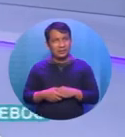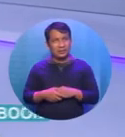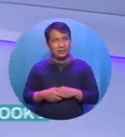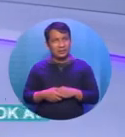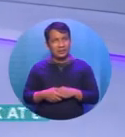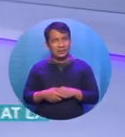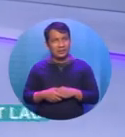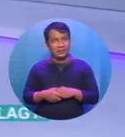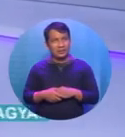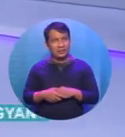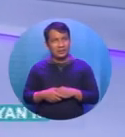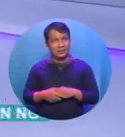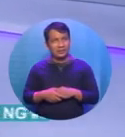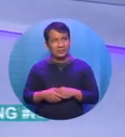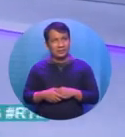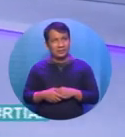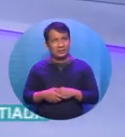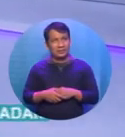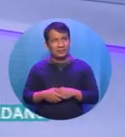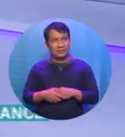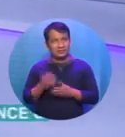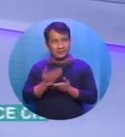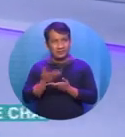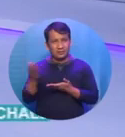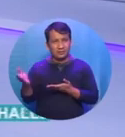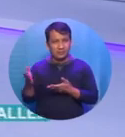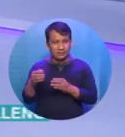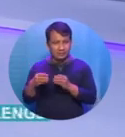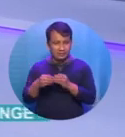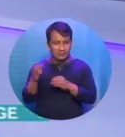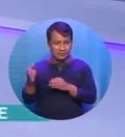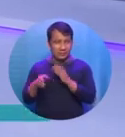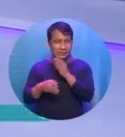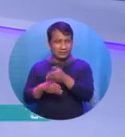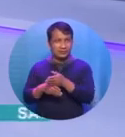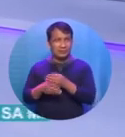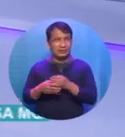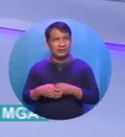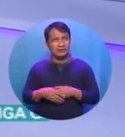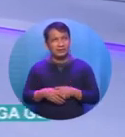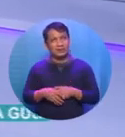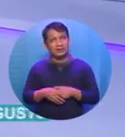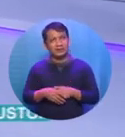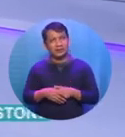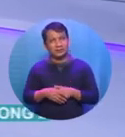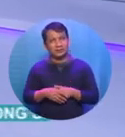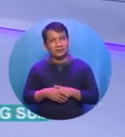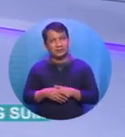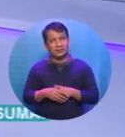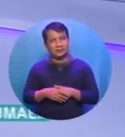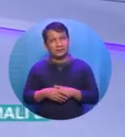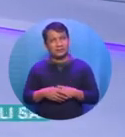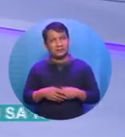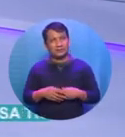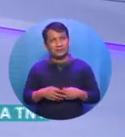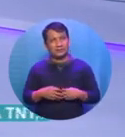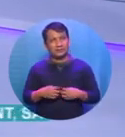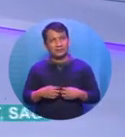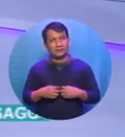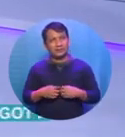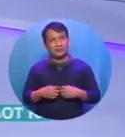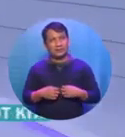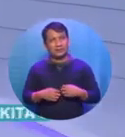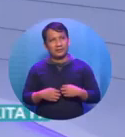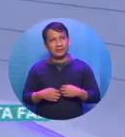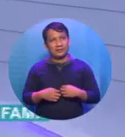Black. Wala po kasi kami pambiling bigas kaya pumunta po ako sa pinagbibentahan po ng scrap. Ah, okay, okay. Sige po. Sila